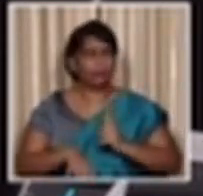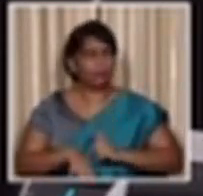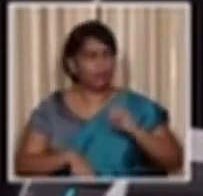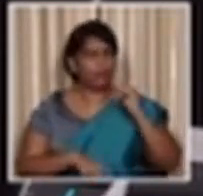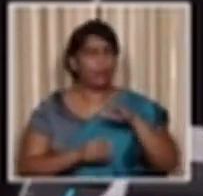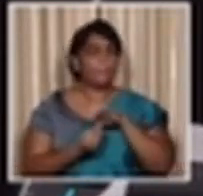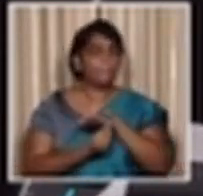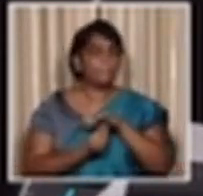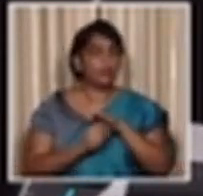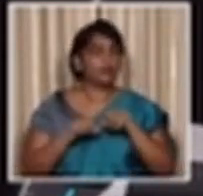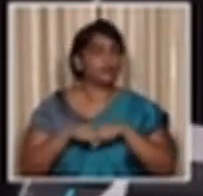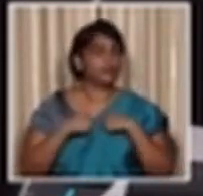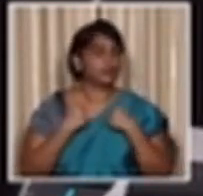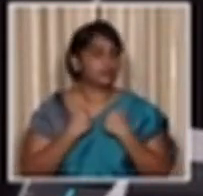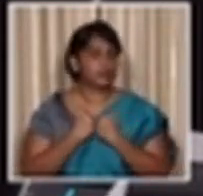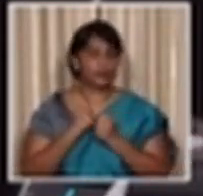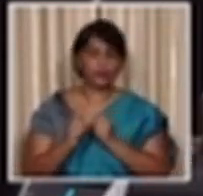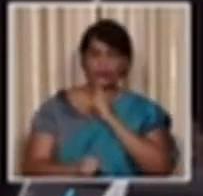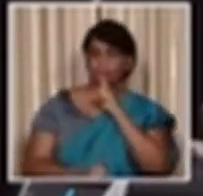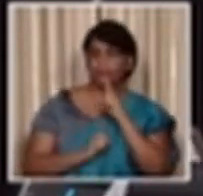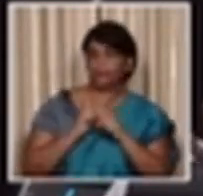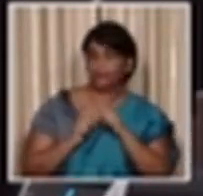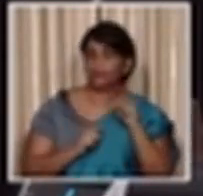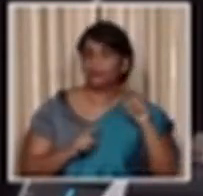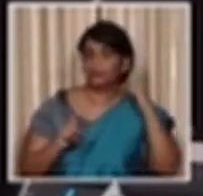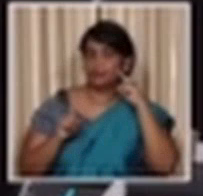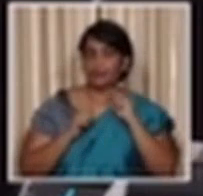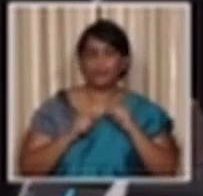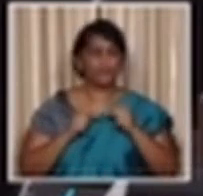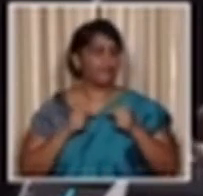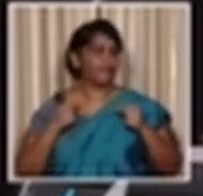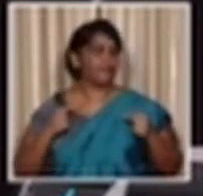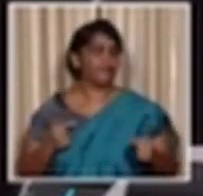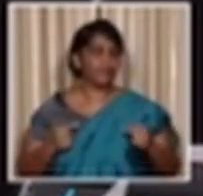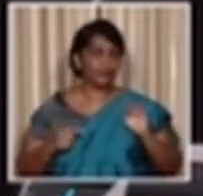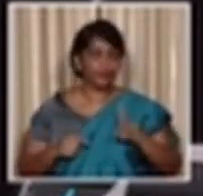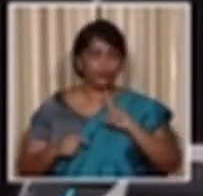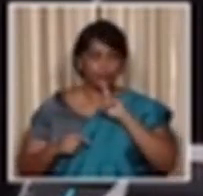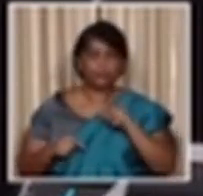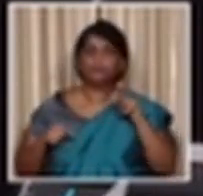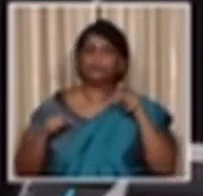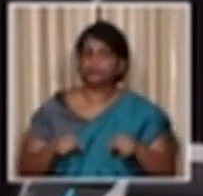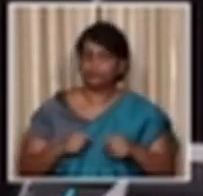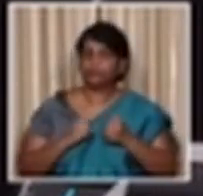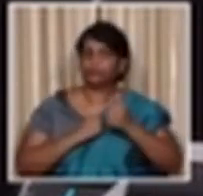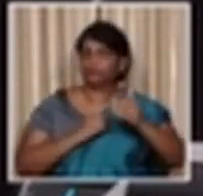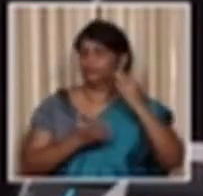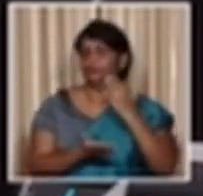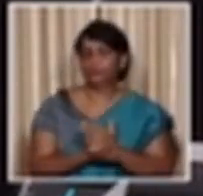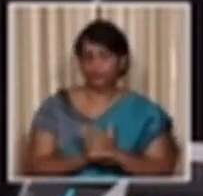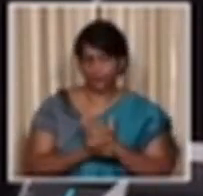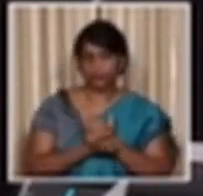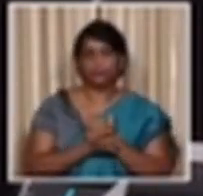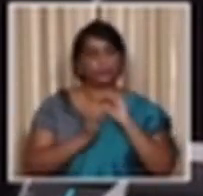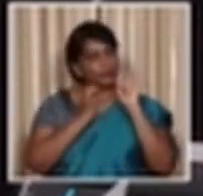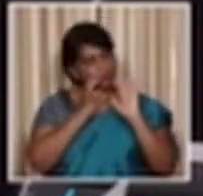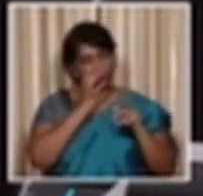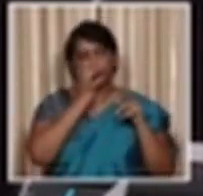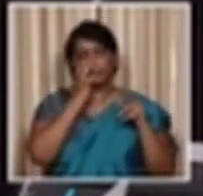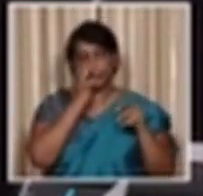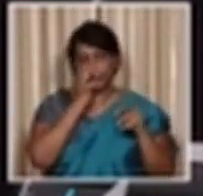පරිසර සංවිධාන එයයි කියා ගන්න කණ්ඩායම් මේ සඳහා විරුද්ධත්වය ප්‍රකාශ කිරීම නිසා තමයි දැන්ට මේ වැඩ පිළිවෙල නතර වෙලා තියෙන්නේ. කෙසේ